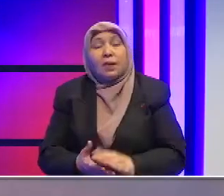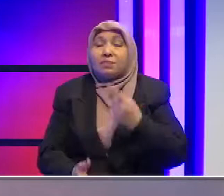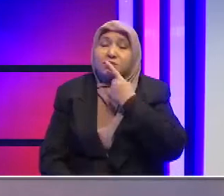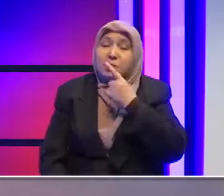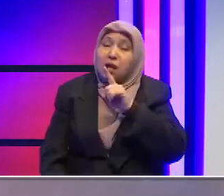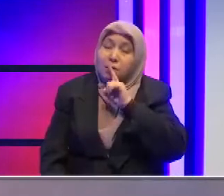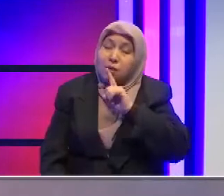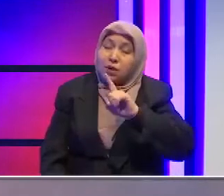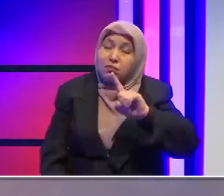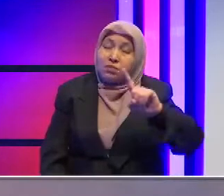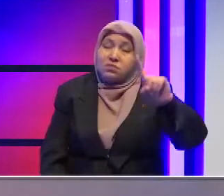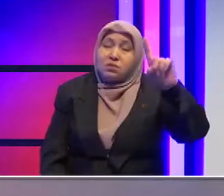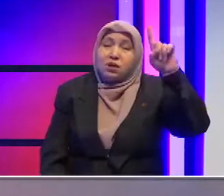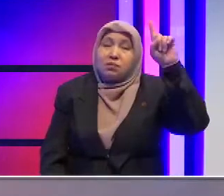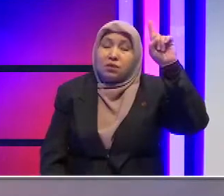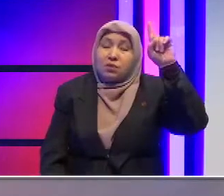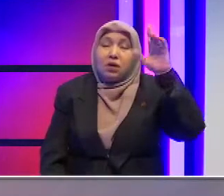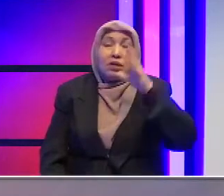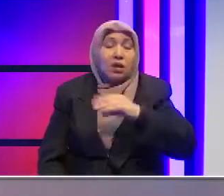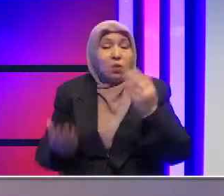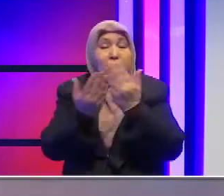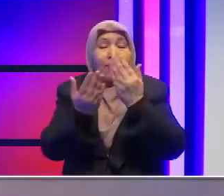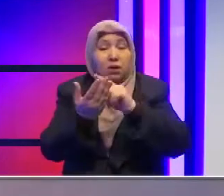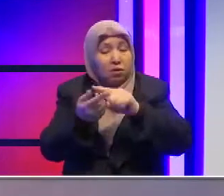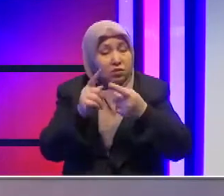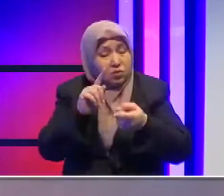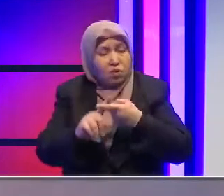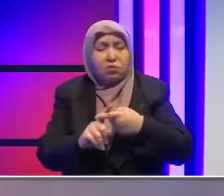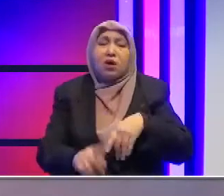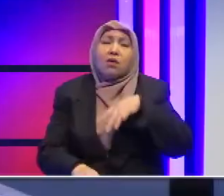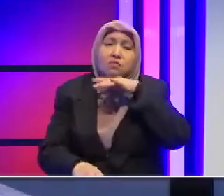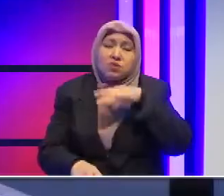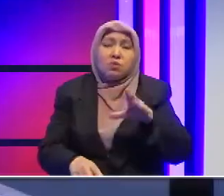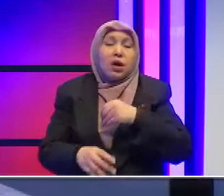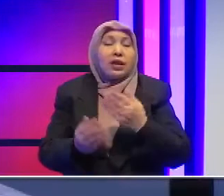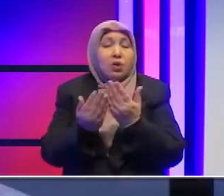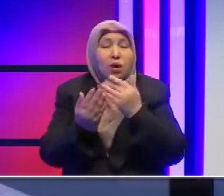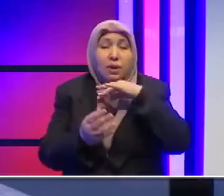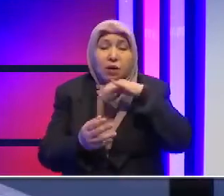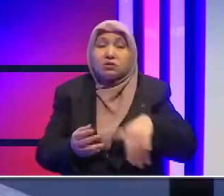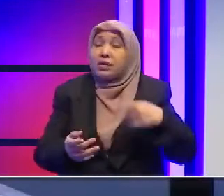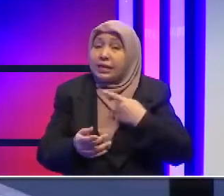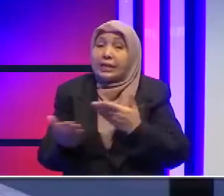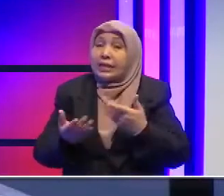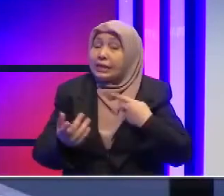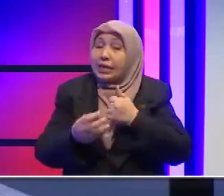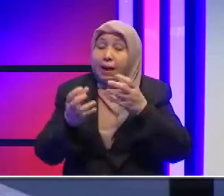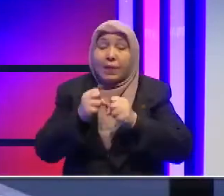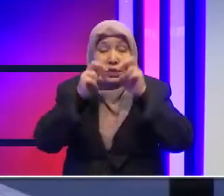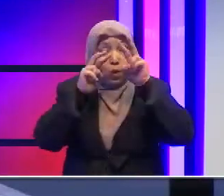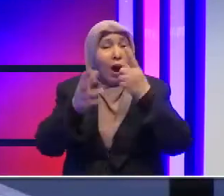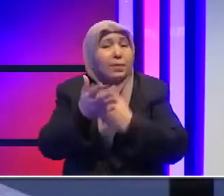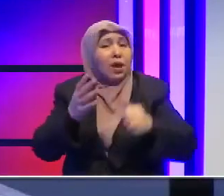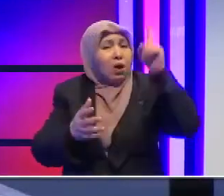Bismillahirrahmanirrahim. Wassalatu wassalamu ala Rasulil Amin wa ala alihi washabbi ajmain. Amma ba. Di sinilah kita dapat lihat betapa apa yang Allah